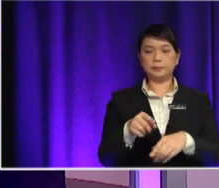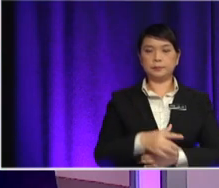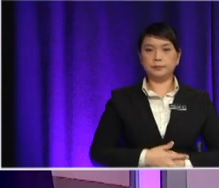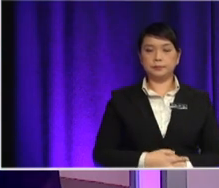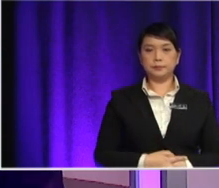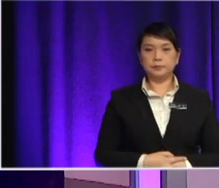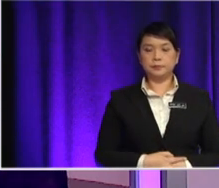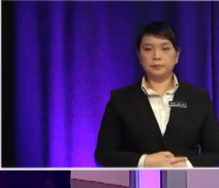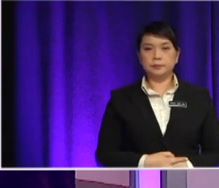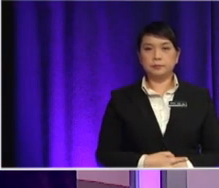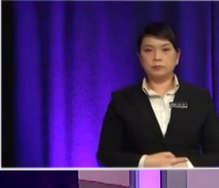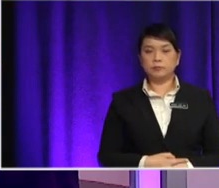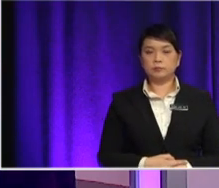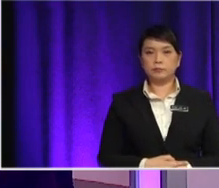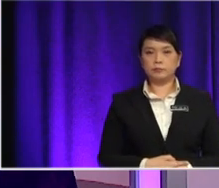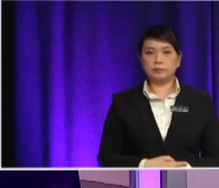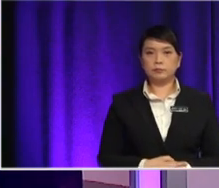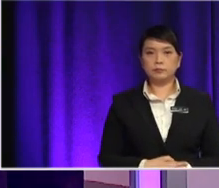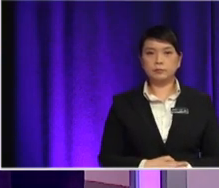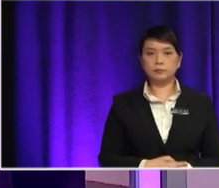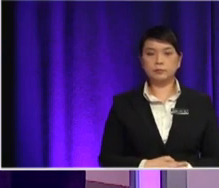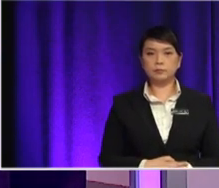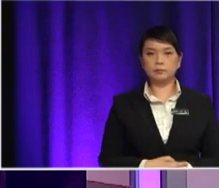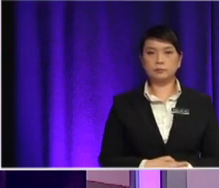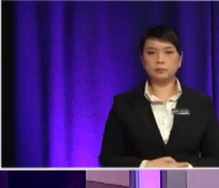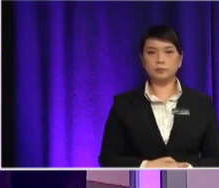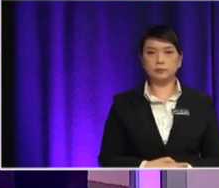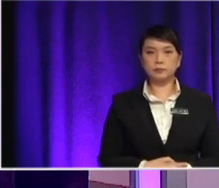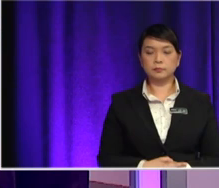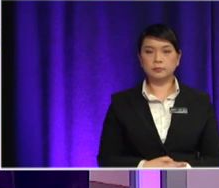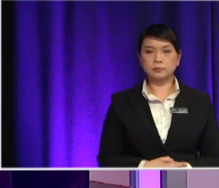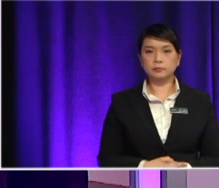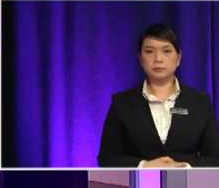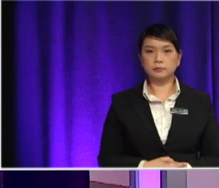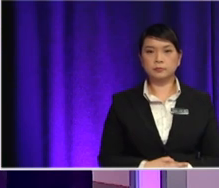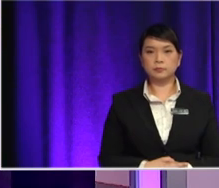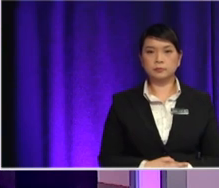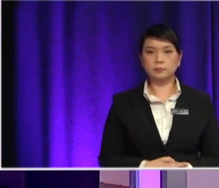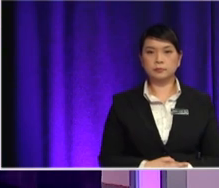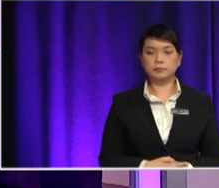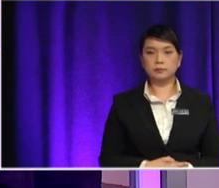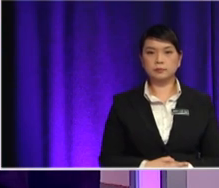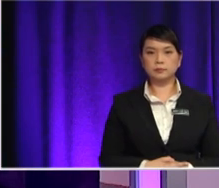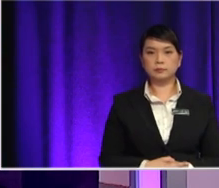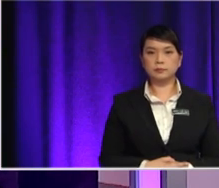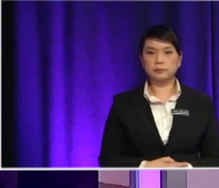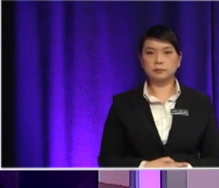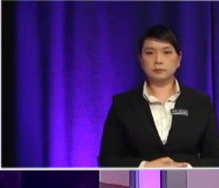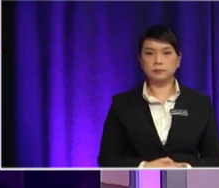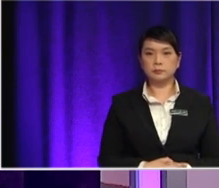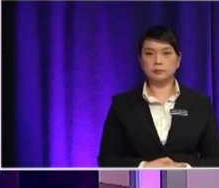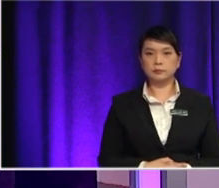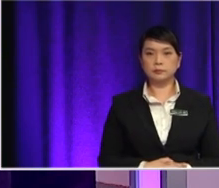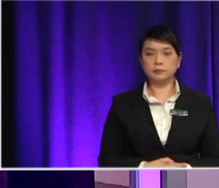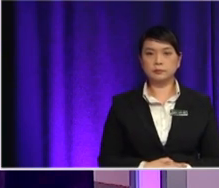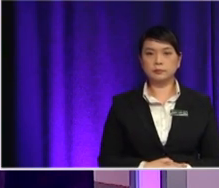sebenarnya. Ini yang tadi saya kongsikan. Tip mudah di mana kita melihat perbezaan antara kelas. Mesti seragam dan